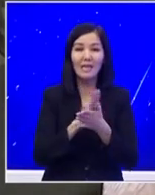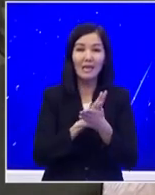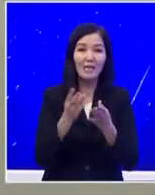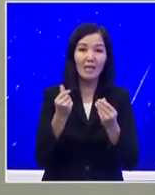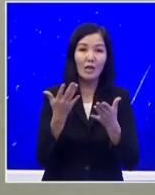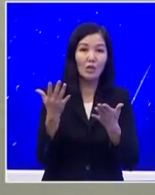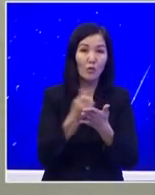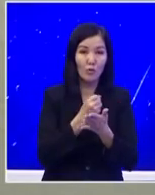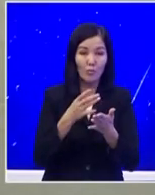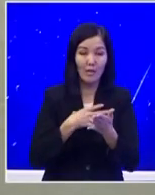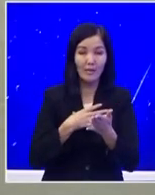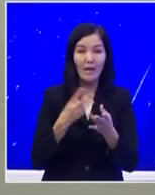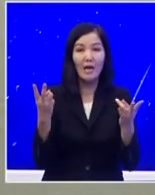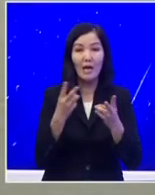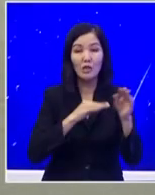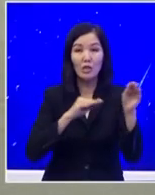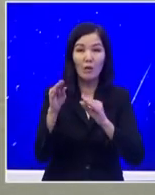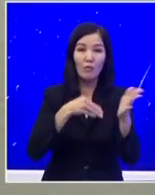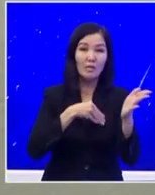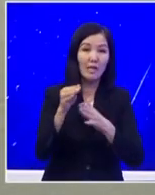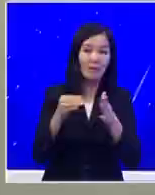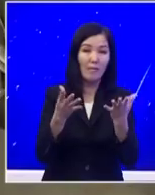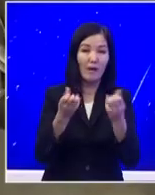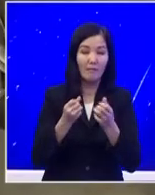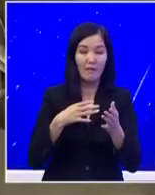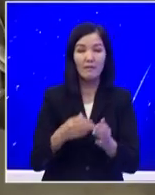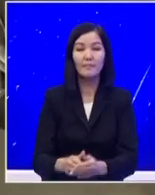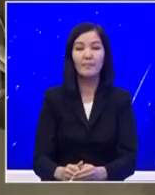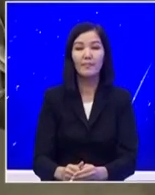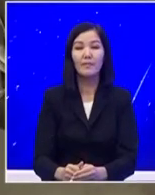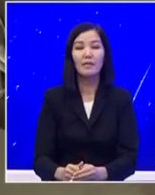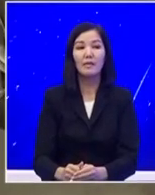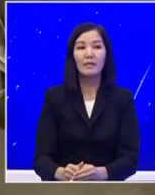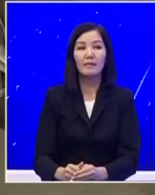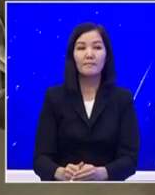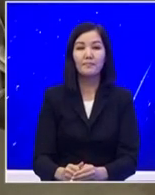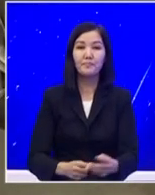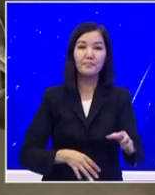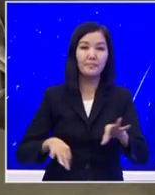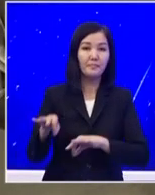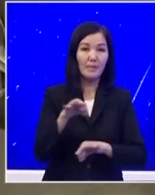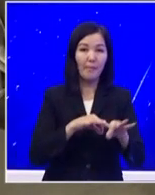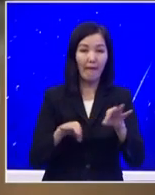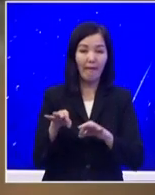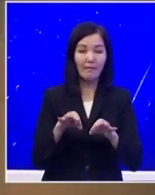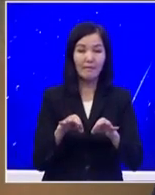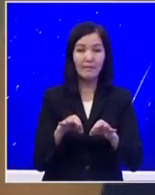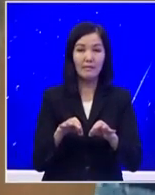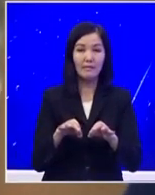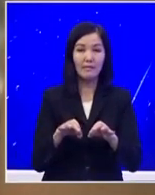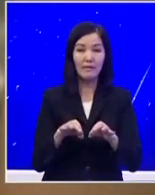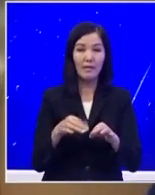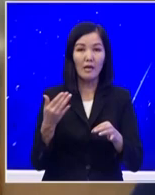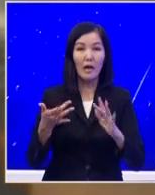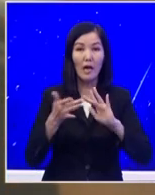Бұл қаржыға қажетті құрал саймандарын сатып алды. Бизнес бастау проектісін мен ең алдымен